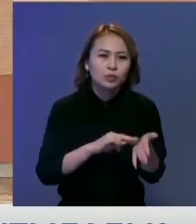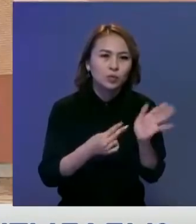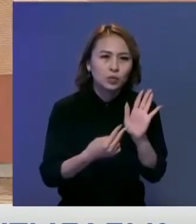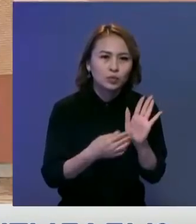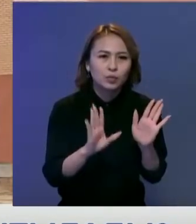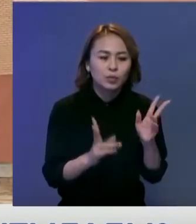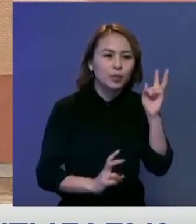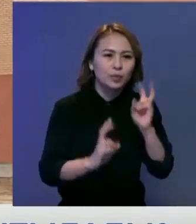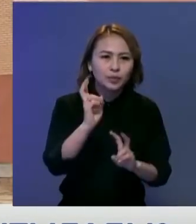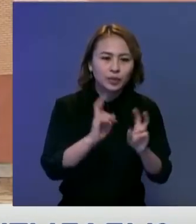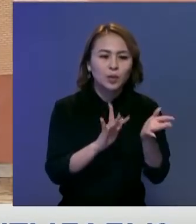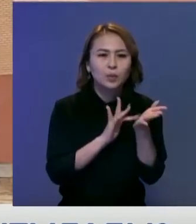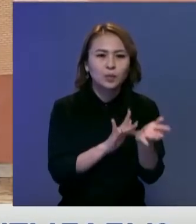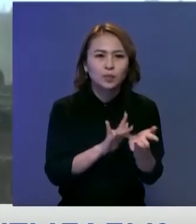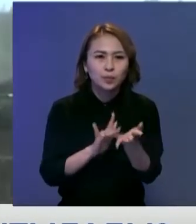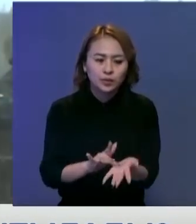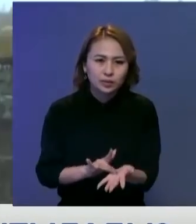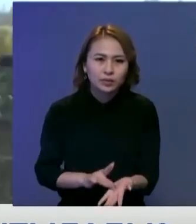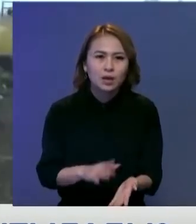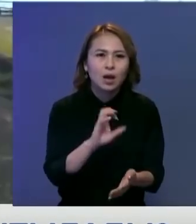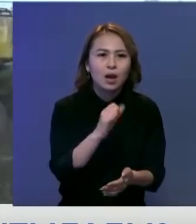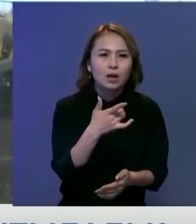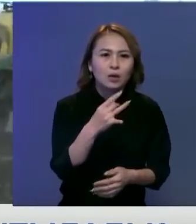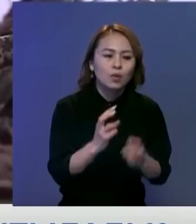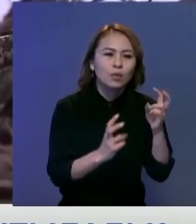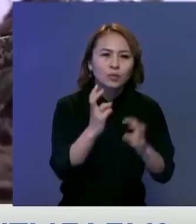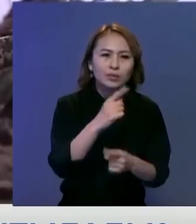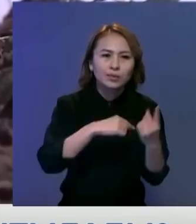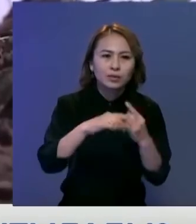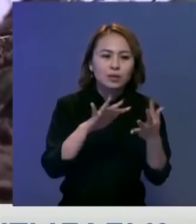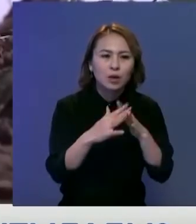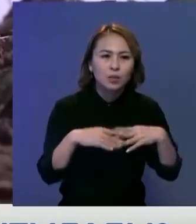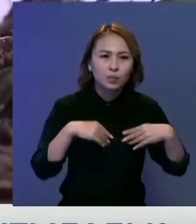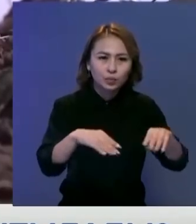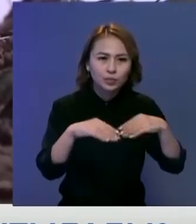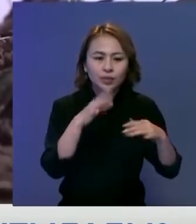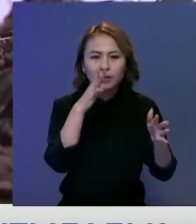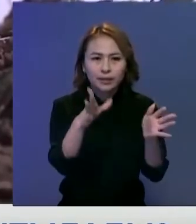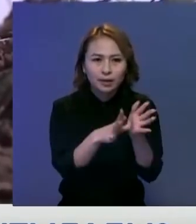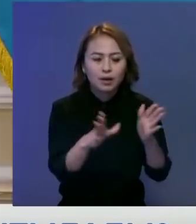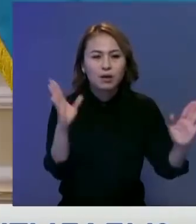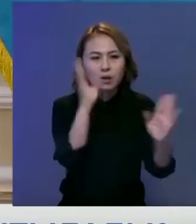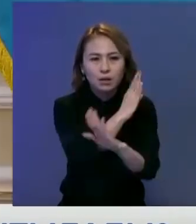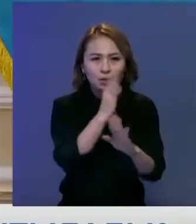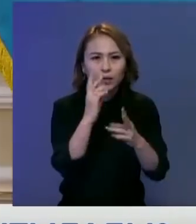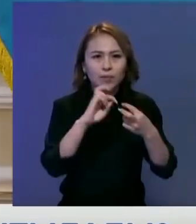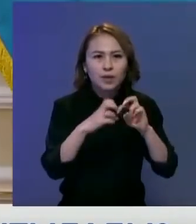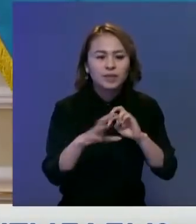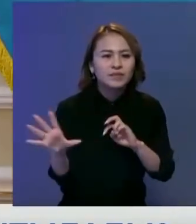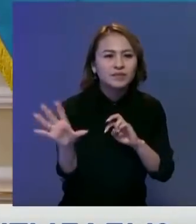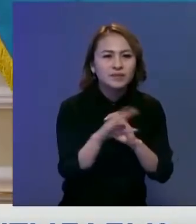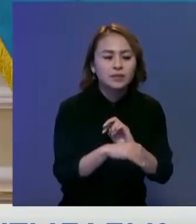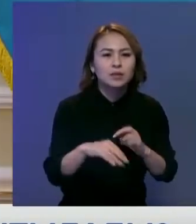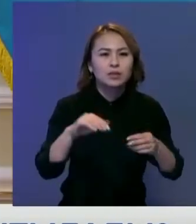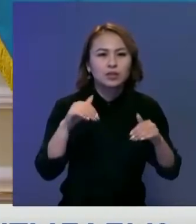үнер ғасыпты туризм саласында мұтуға, ағыра үнер ғасып кешен өрісті түгі энергетика және экология саласындағы кордалыңға